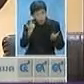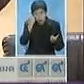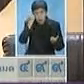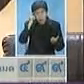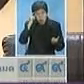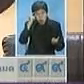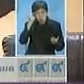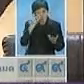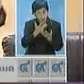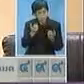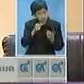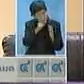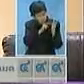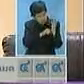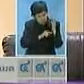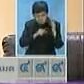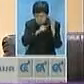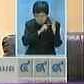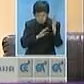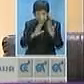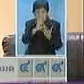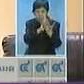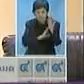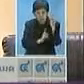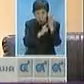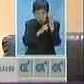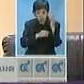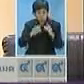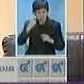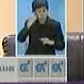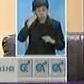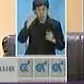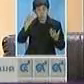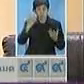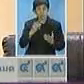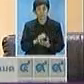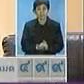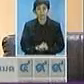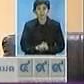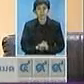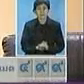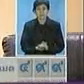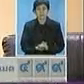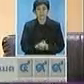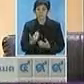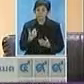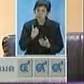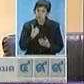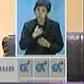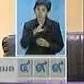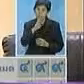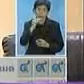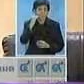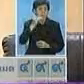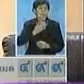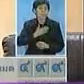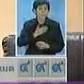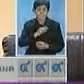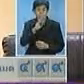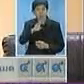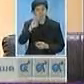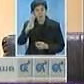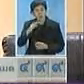เกิดขึ้นที่ไหนอย่างไรเมื่อก่อนไม่มีใครคิดว่าเขตบางบอนบ้านผมน้ำ